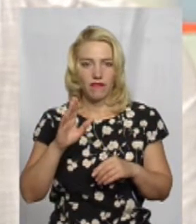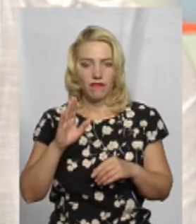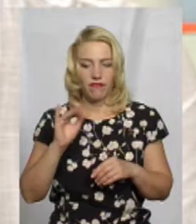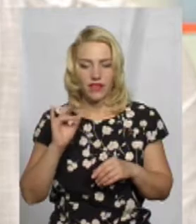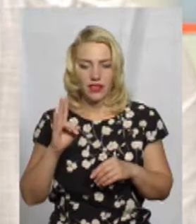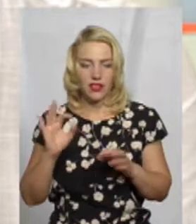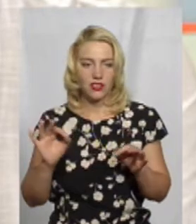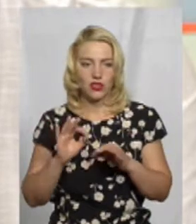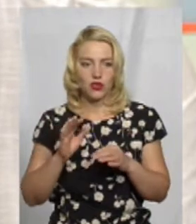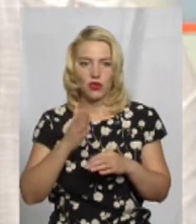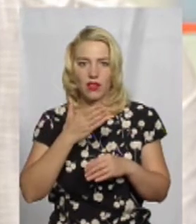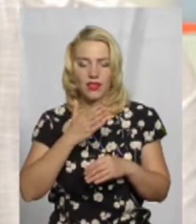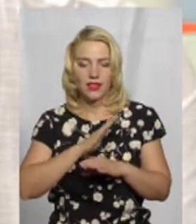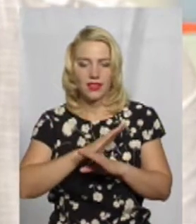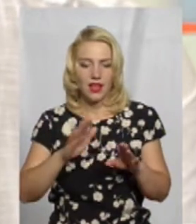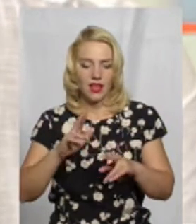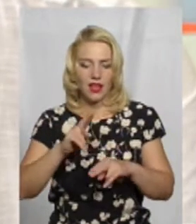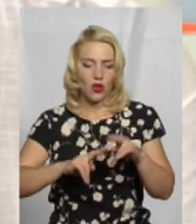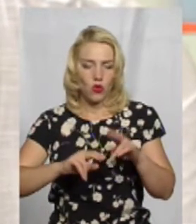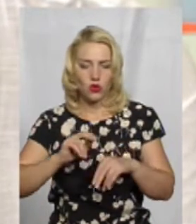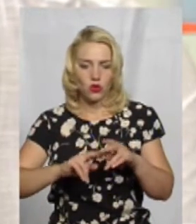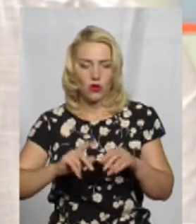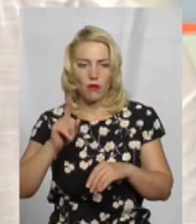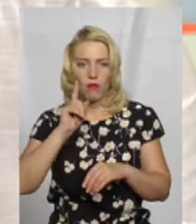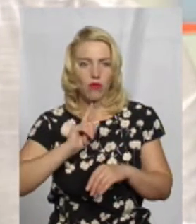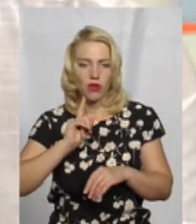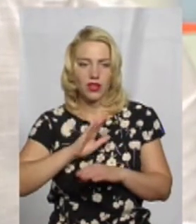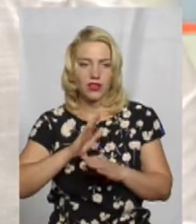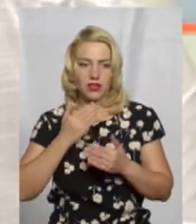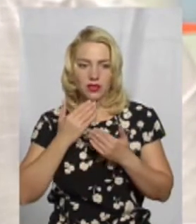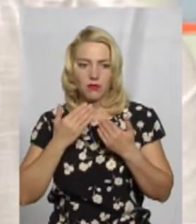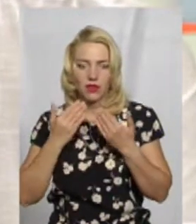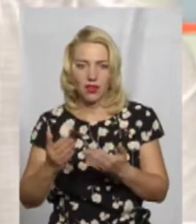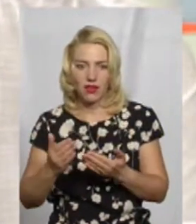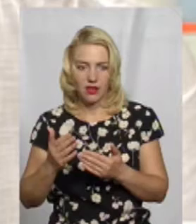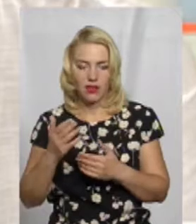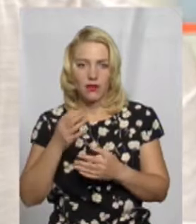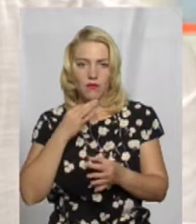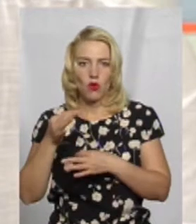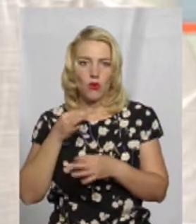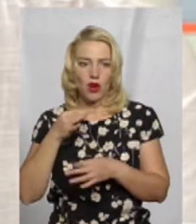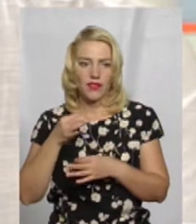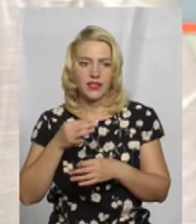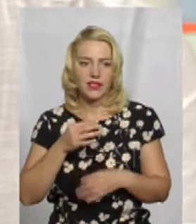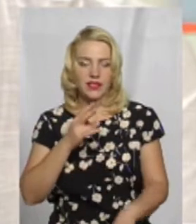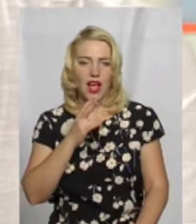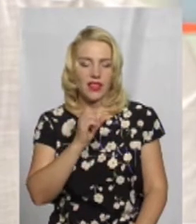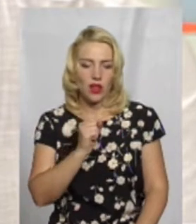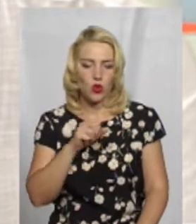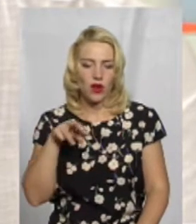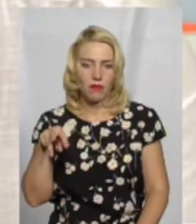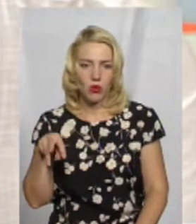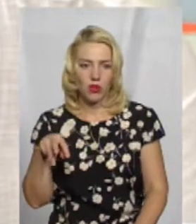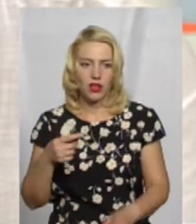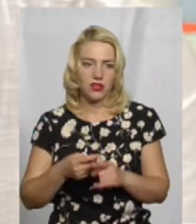він нічого не реконструює, поки не порадиться з Анатолієм Миколаївичем.